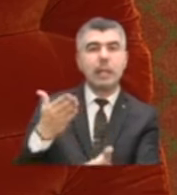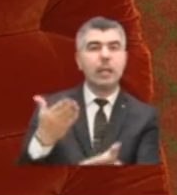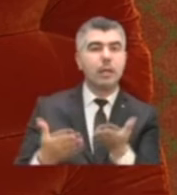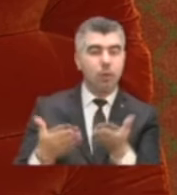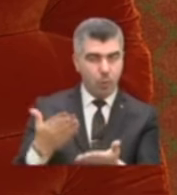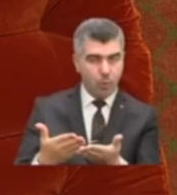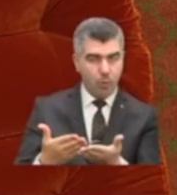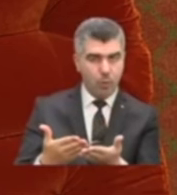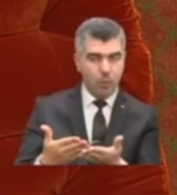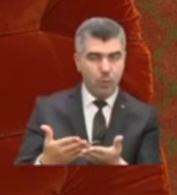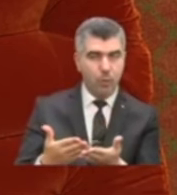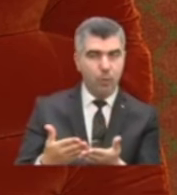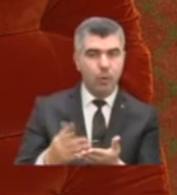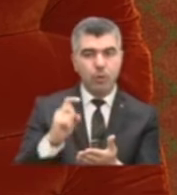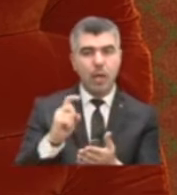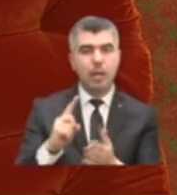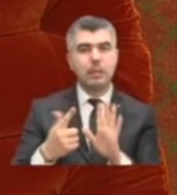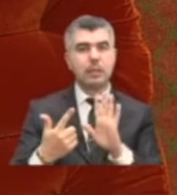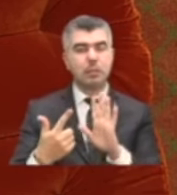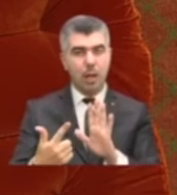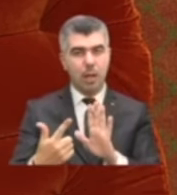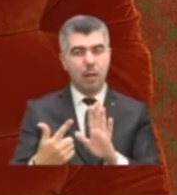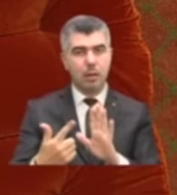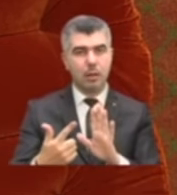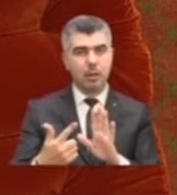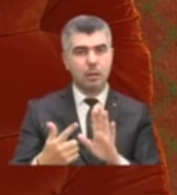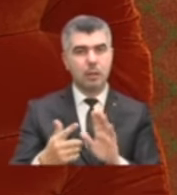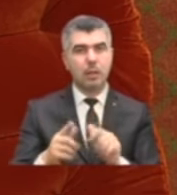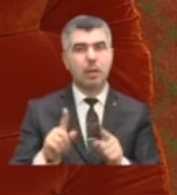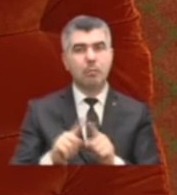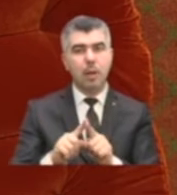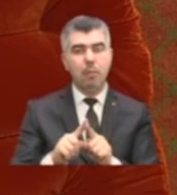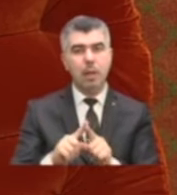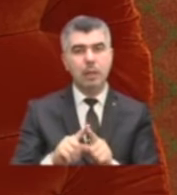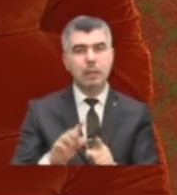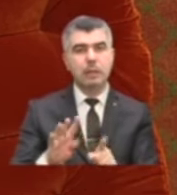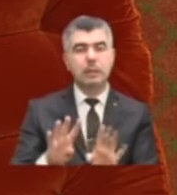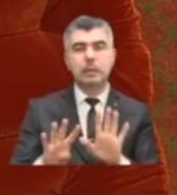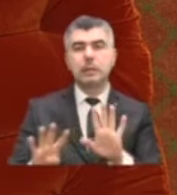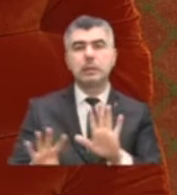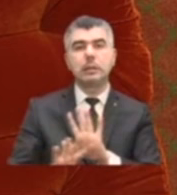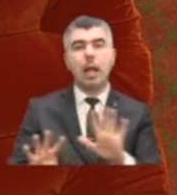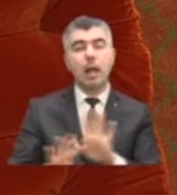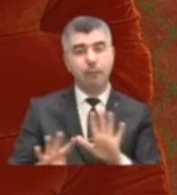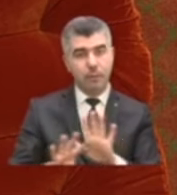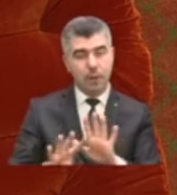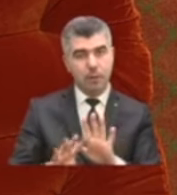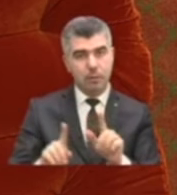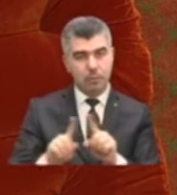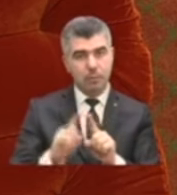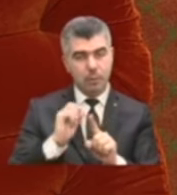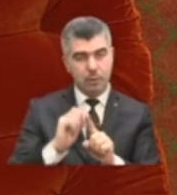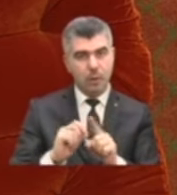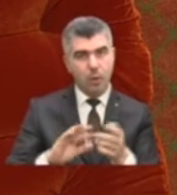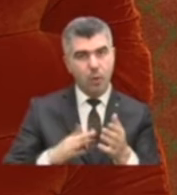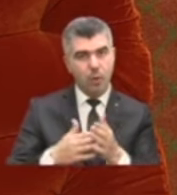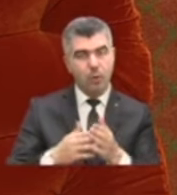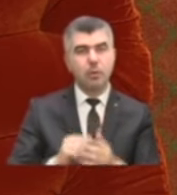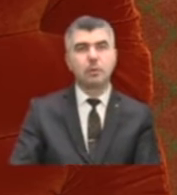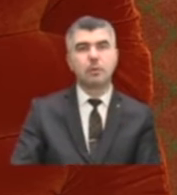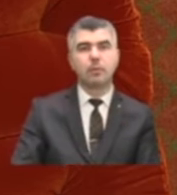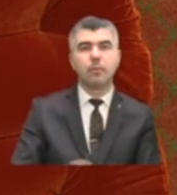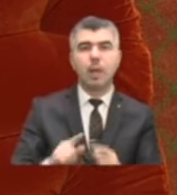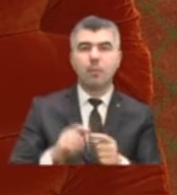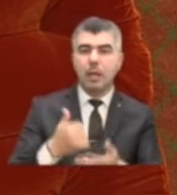القنينات ديال 12 كيلو في شهر يونيو بلغات 96 درهم، فلذلك الدولة ضخات 46 درهم